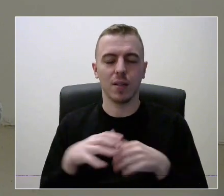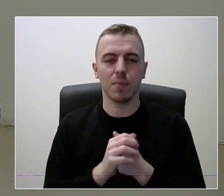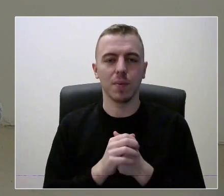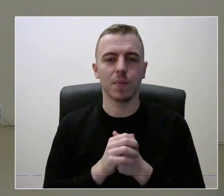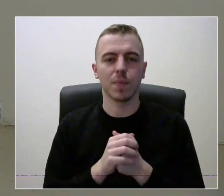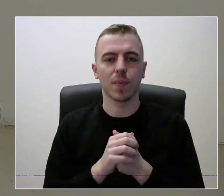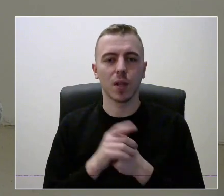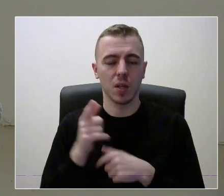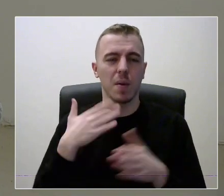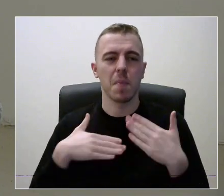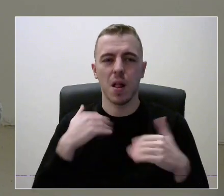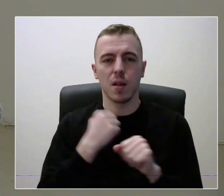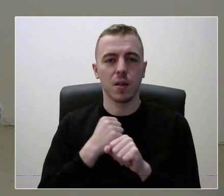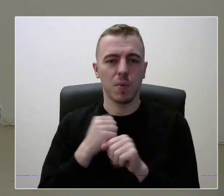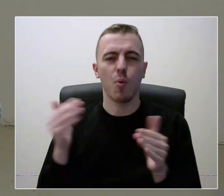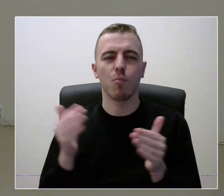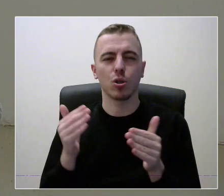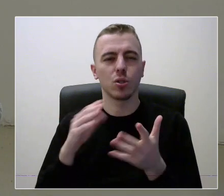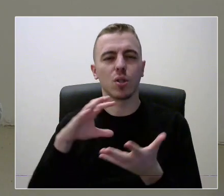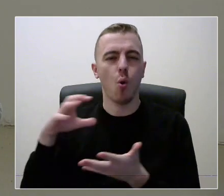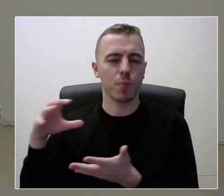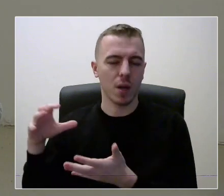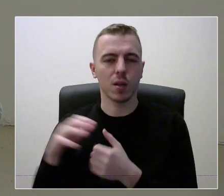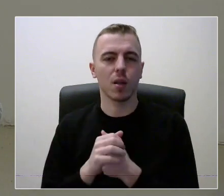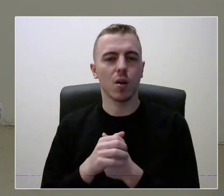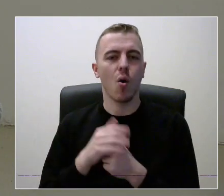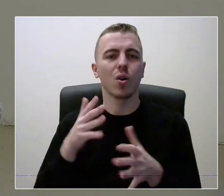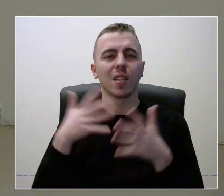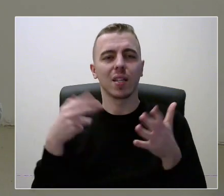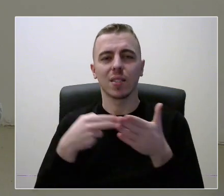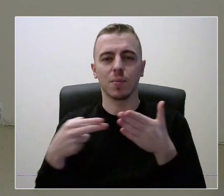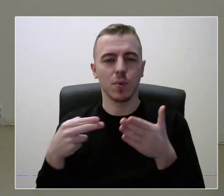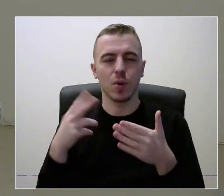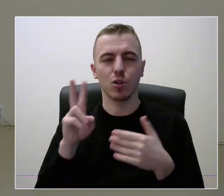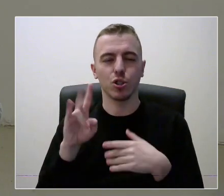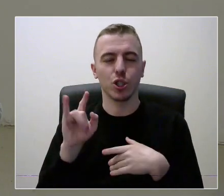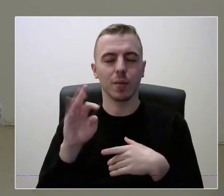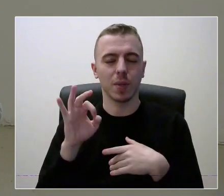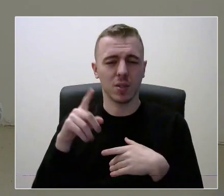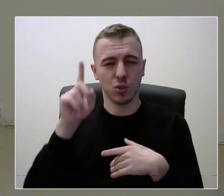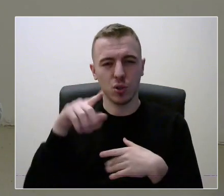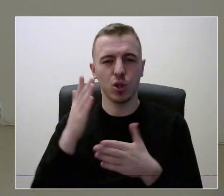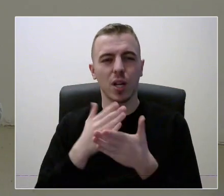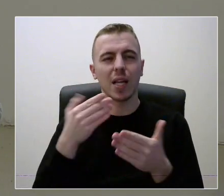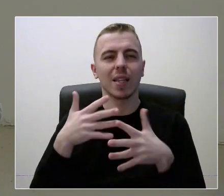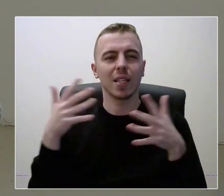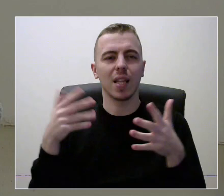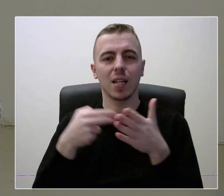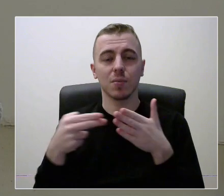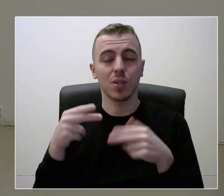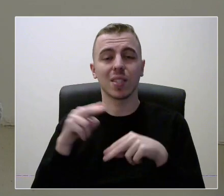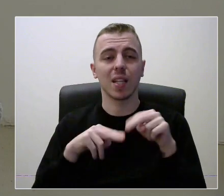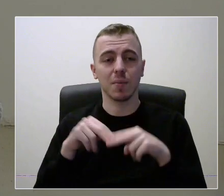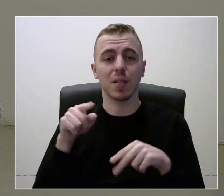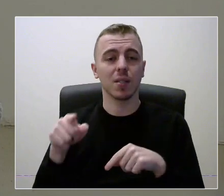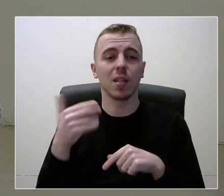atlieka tos darbus ir mažesniuose objektuose, o didesnės įmonės, mes Žygimantai žinom, kokios yra didelės įmonės, tai statybinės jos